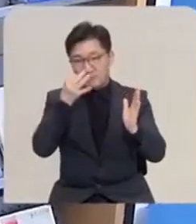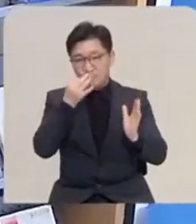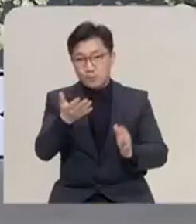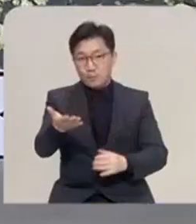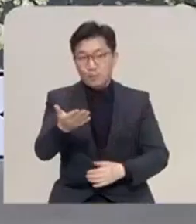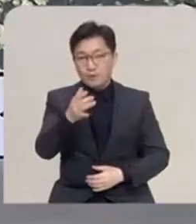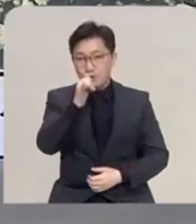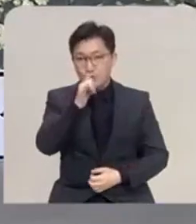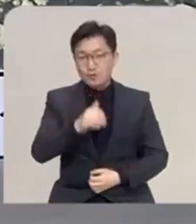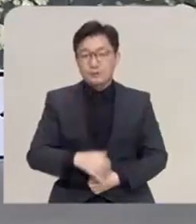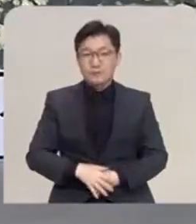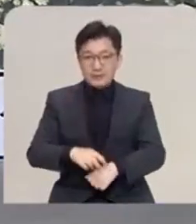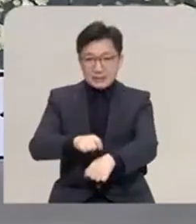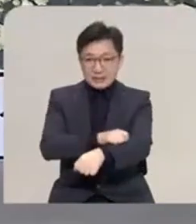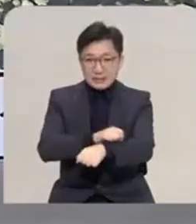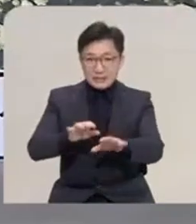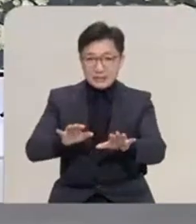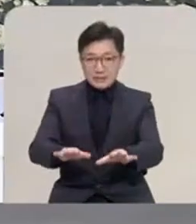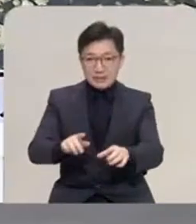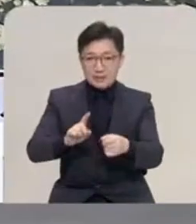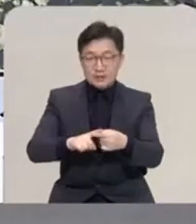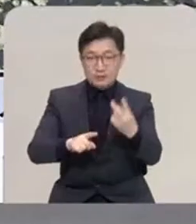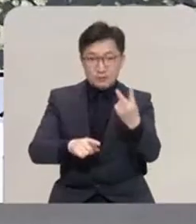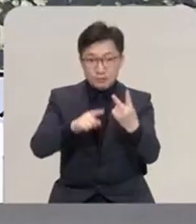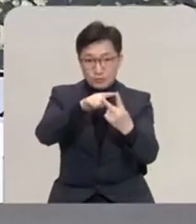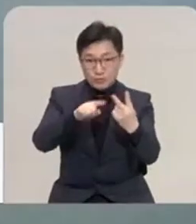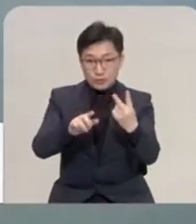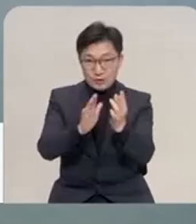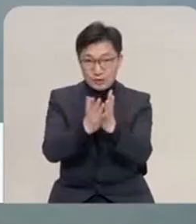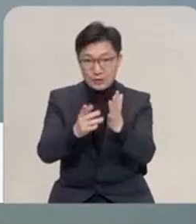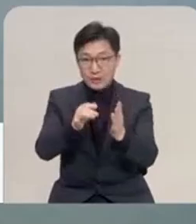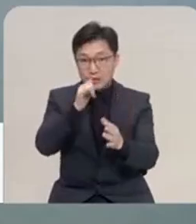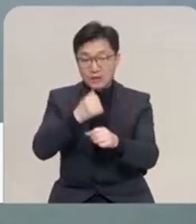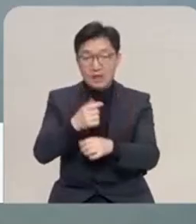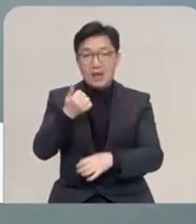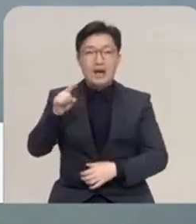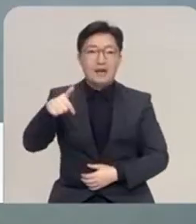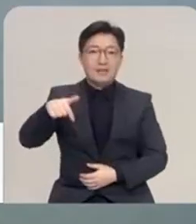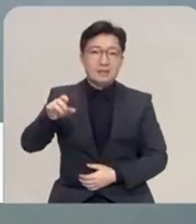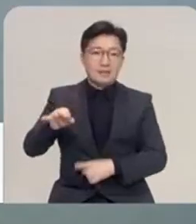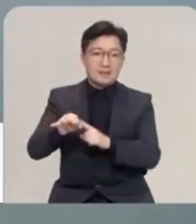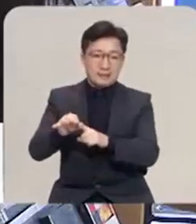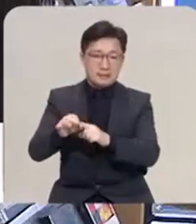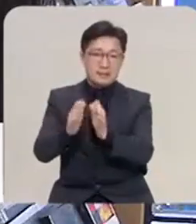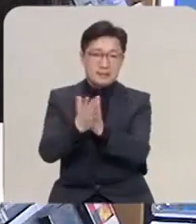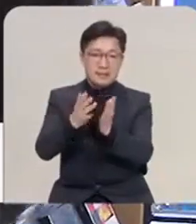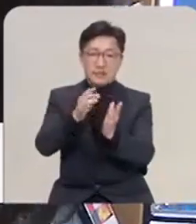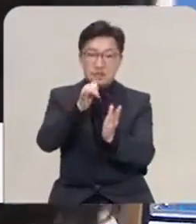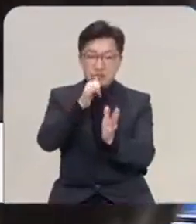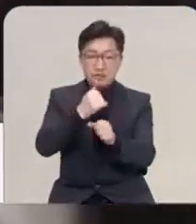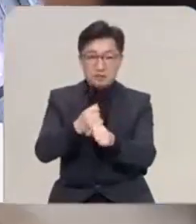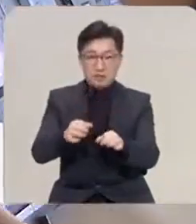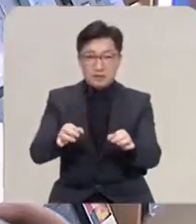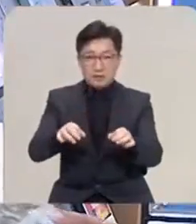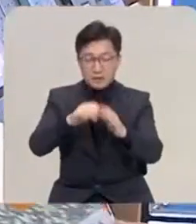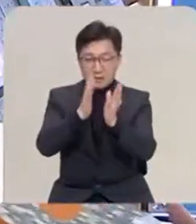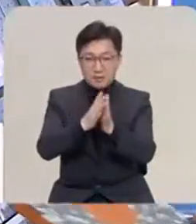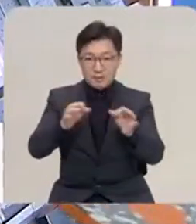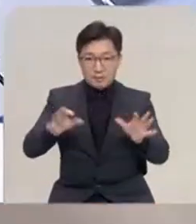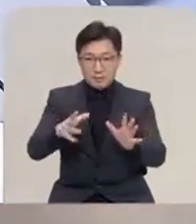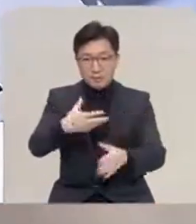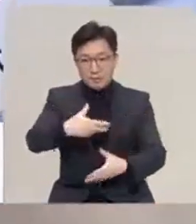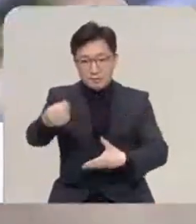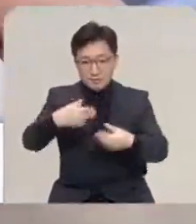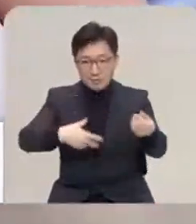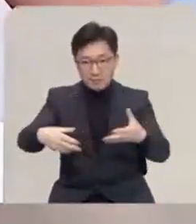있습니다. 특히 채식주의자와 소년이 온다 등 한강 작가의 대표작들은 순식간에 모두 대출될